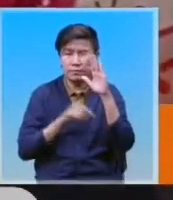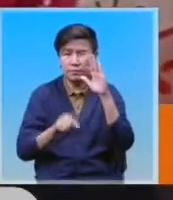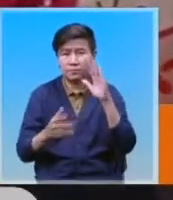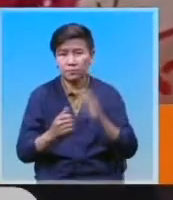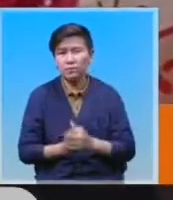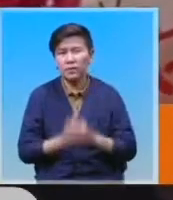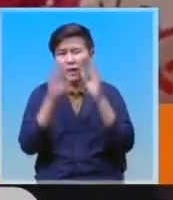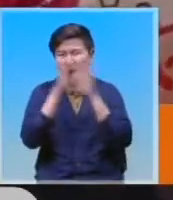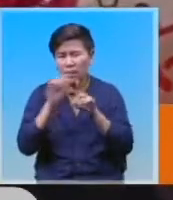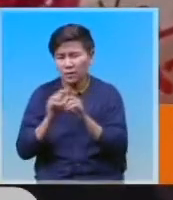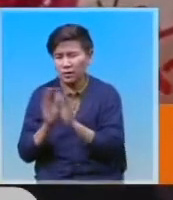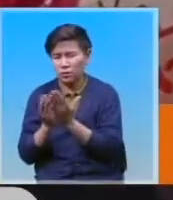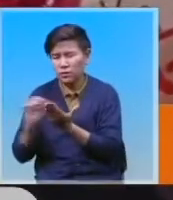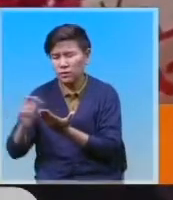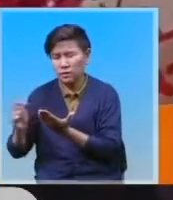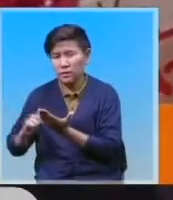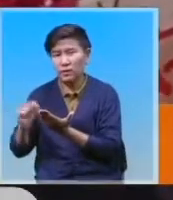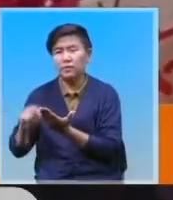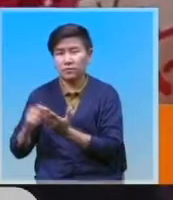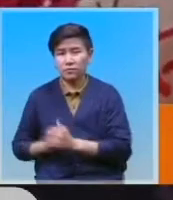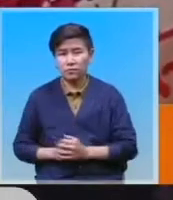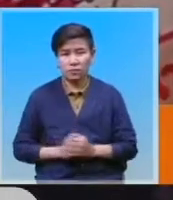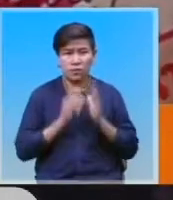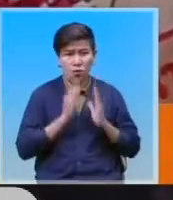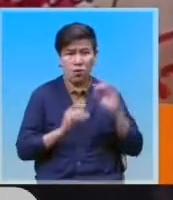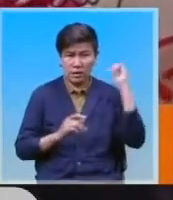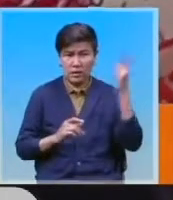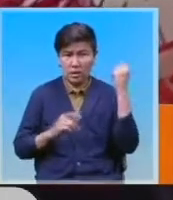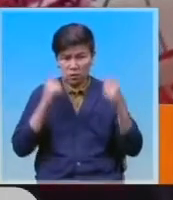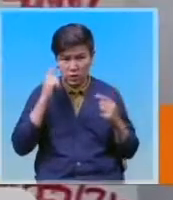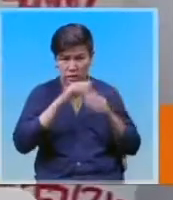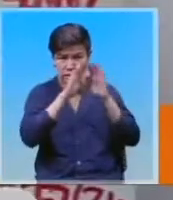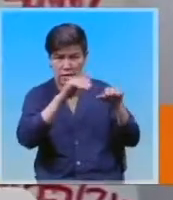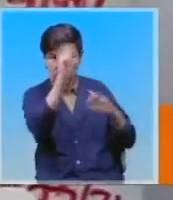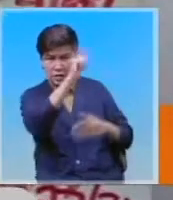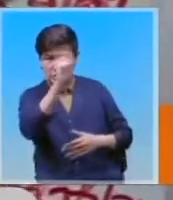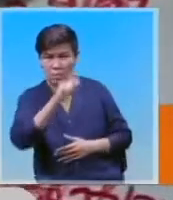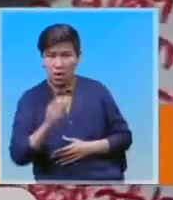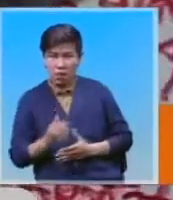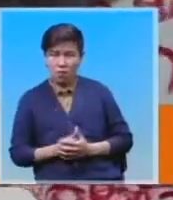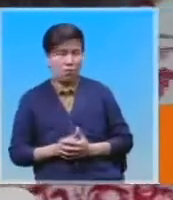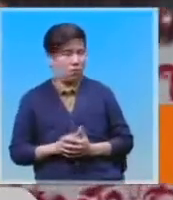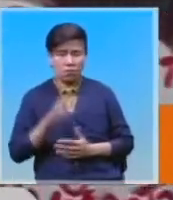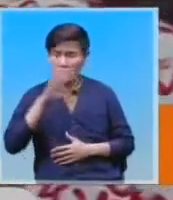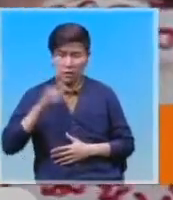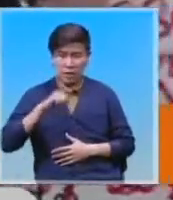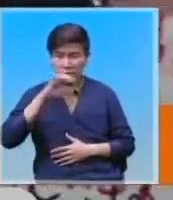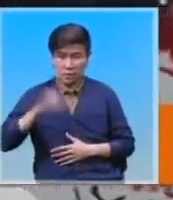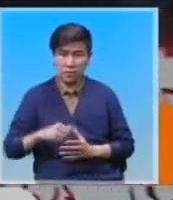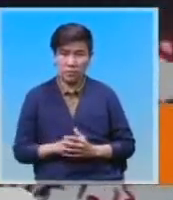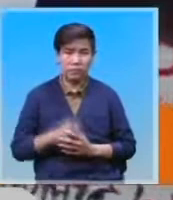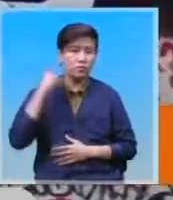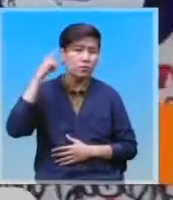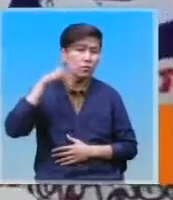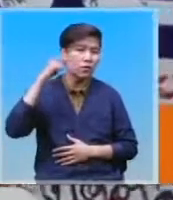ไดอารี่ของเขาอ่ ะ ส่วนกรณีนักท่องเที่ยวคิดว่าเป็นฝีมือเด็กมาขีดเขียนนั้นขอยืนยันว่าไม่ใช่ฝีมือเด็กอย่างแน่นอนเป็นฝีมือของหญิงส